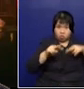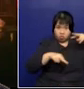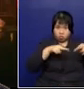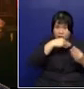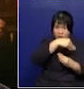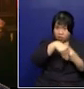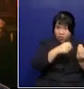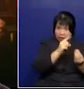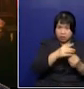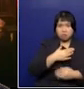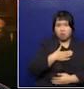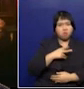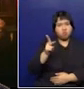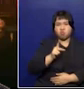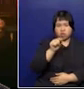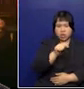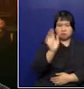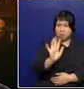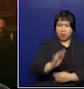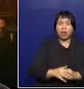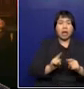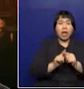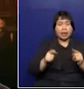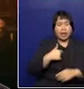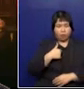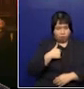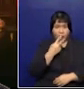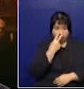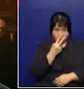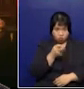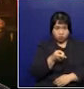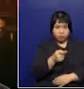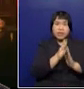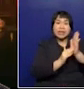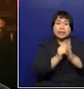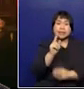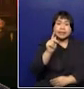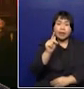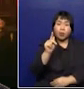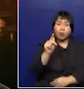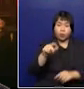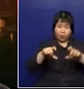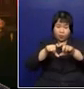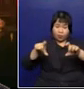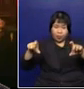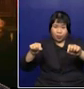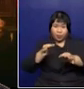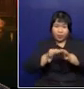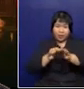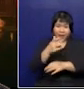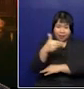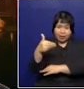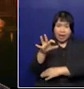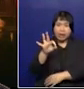มประเทศนี้นะผมไม่กู้เท่านี้แต่คราวนี้ผมจะมาดูให้ท่านดูนะสีเขียวฮะท่านไปบอกให้ธนาคารแห่งประเทศไทย9